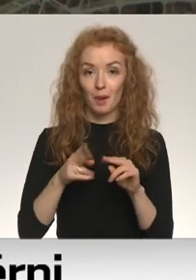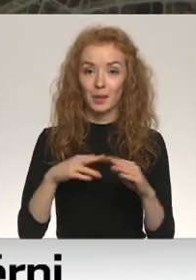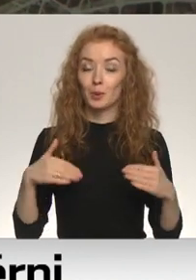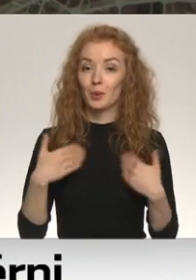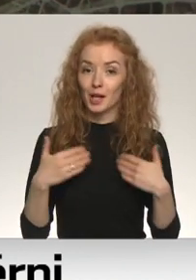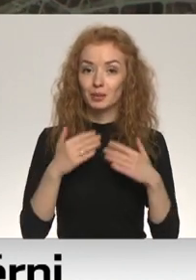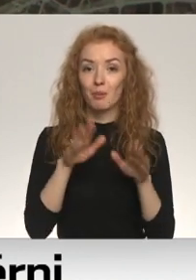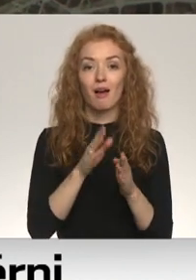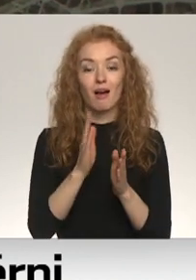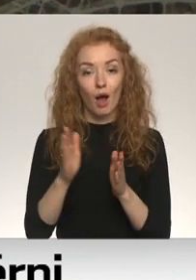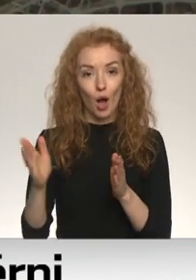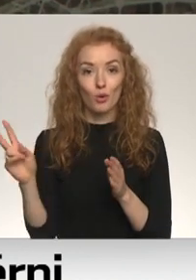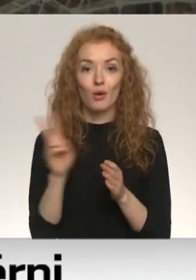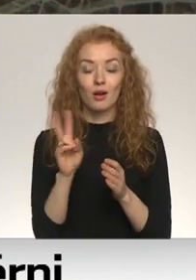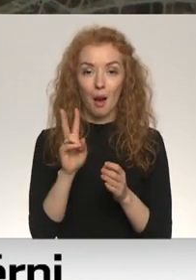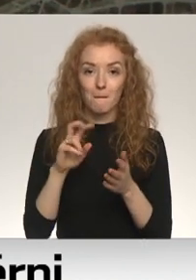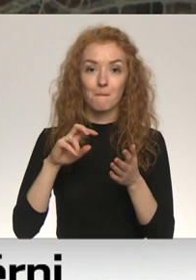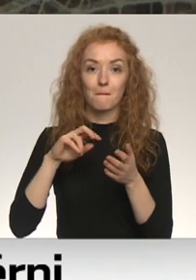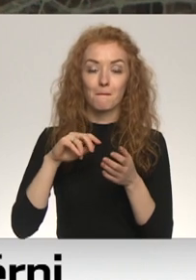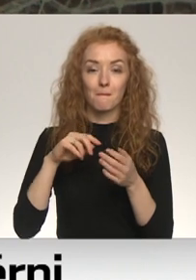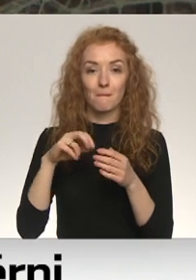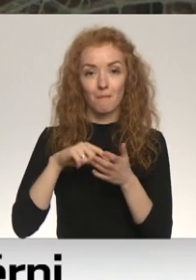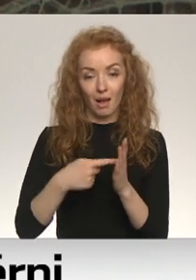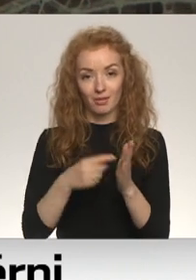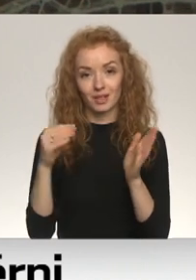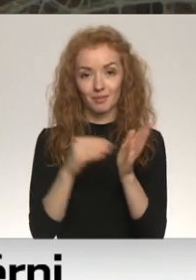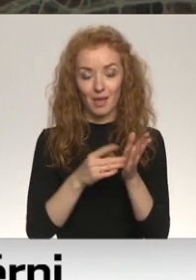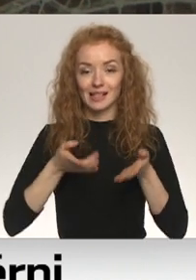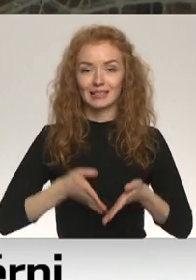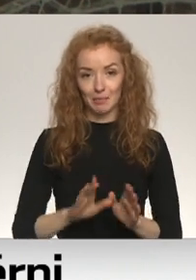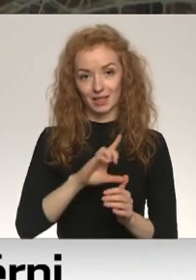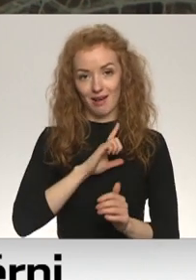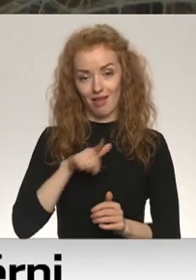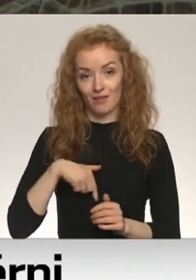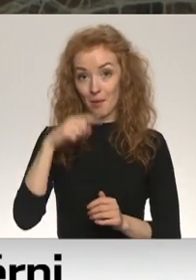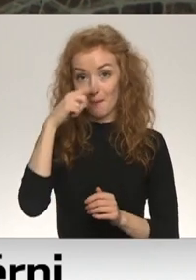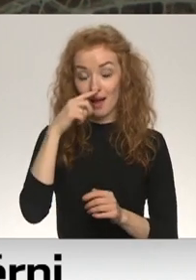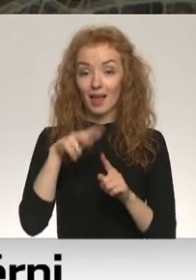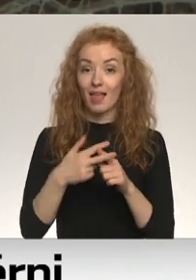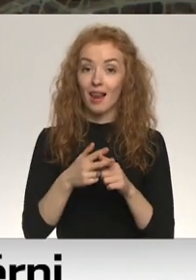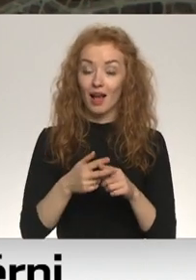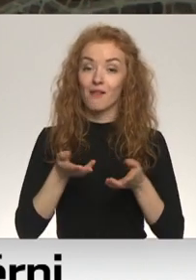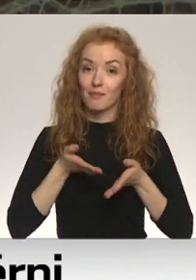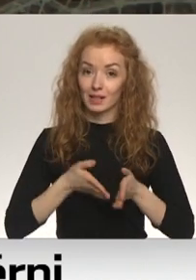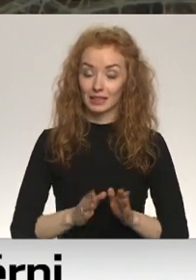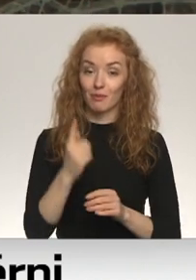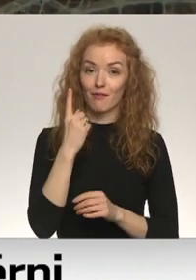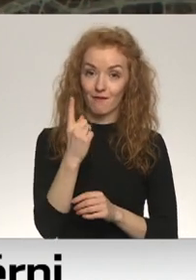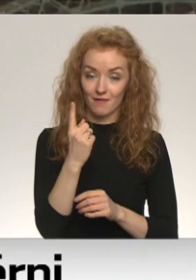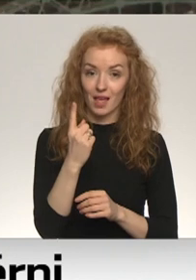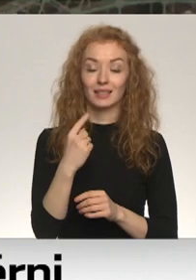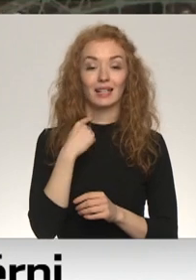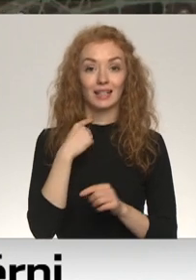par katru, kuram pasē būs rakstīts dzimis Latvijā. Martā Jelgavas slimnīcā sagaidīts viens,